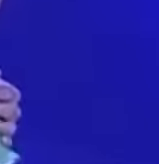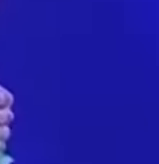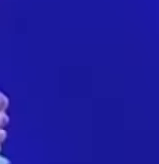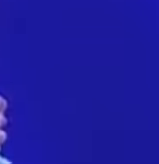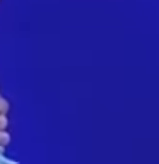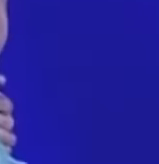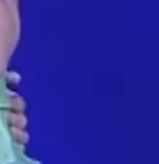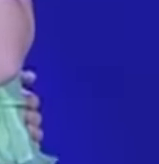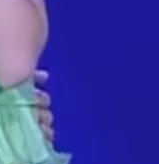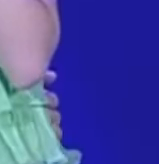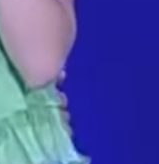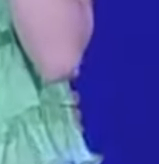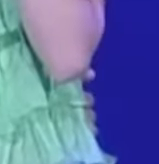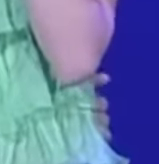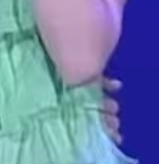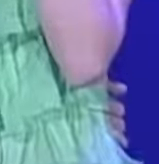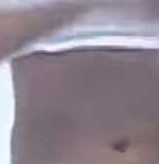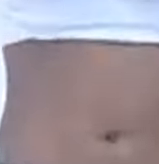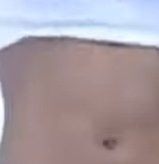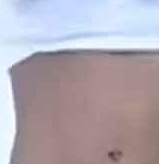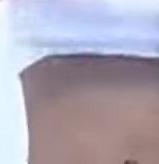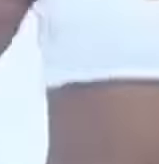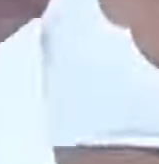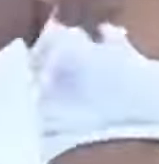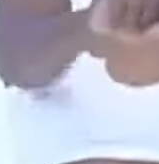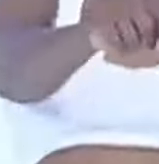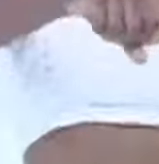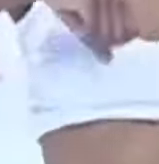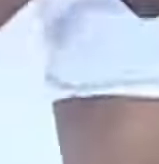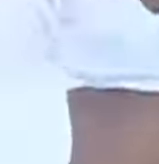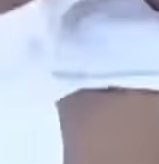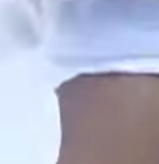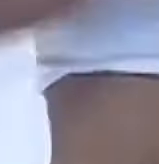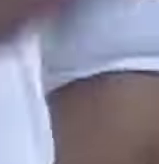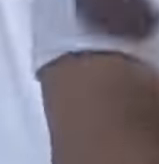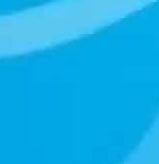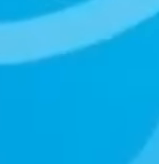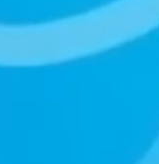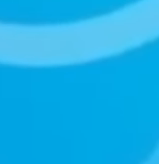Para sa official launch ng international channel ng Kapuso Network.